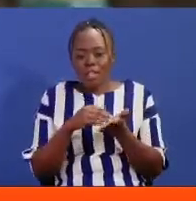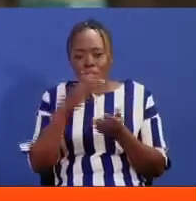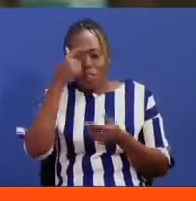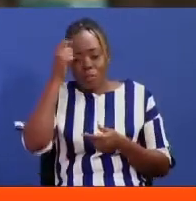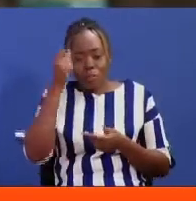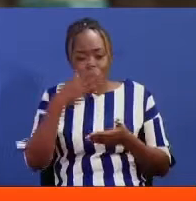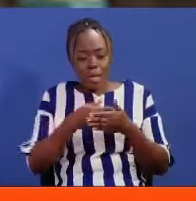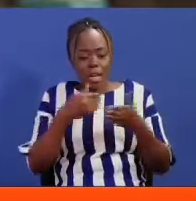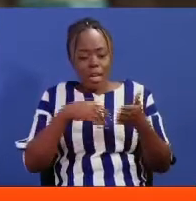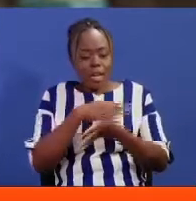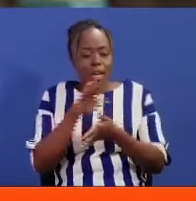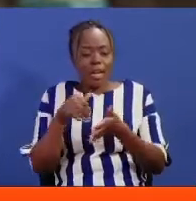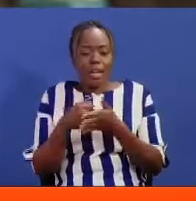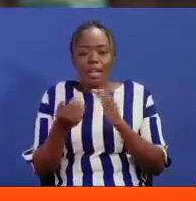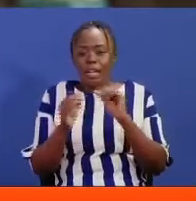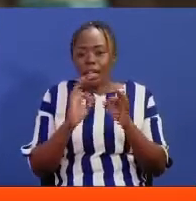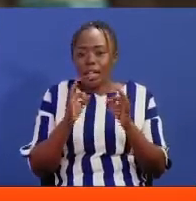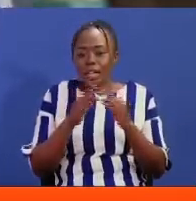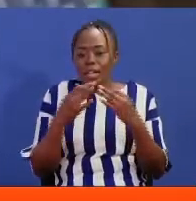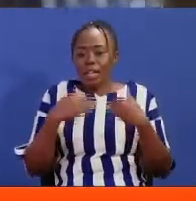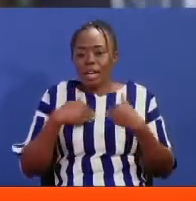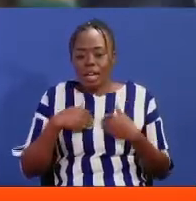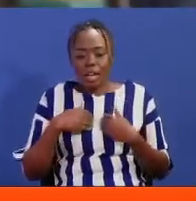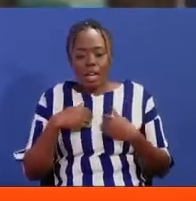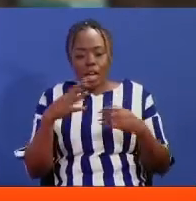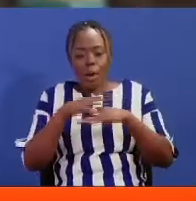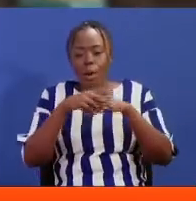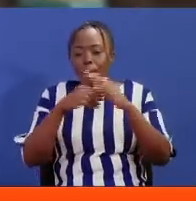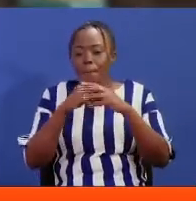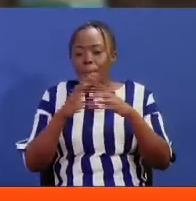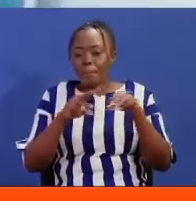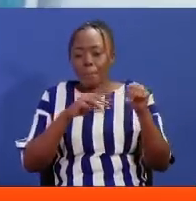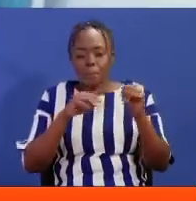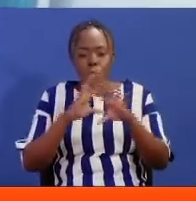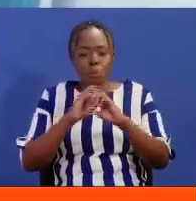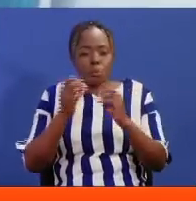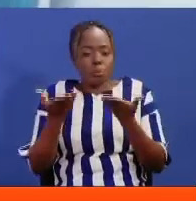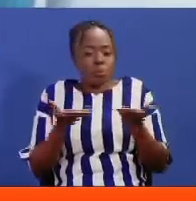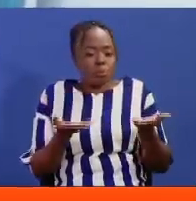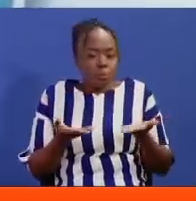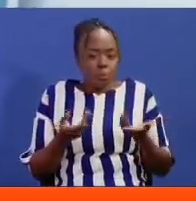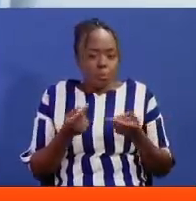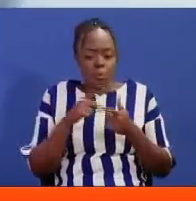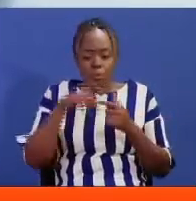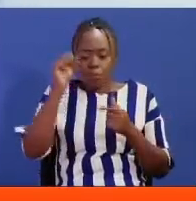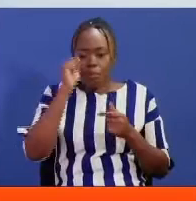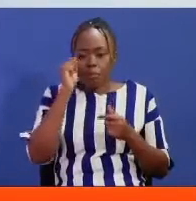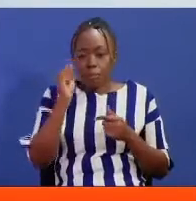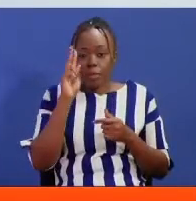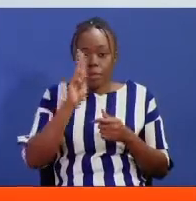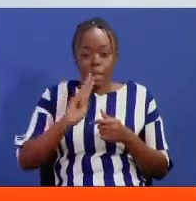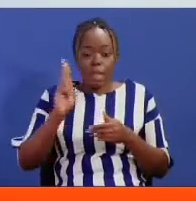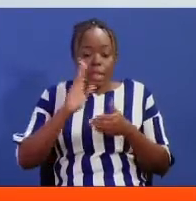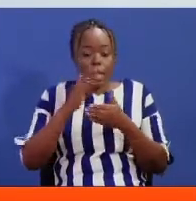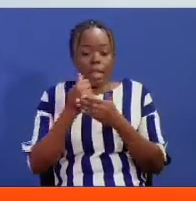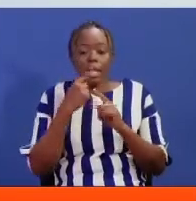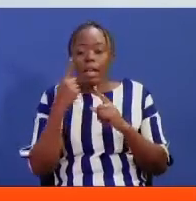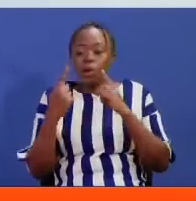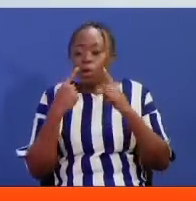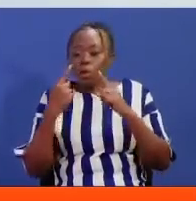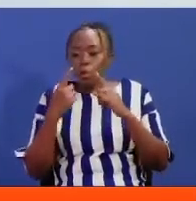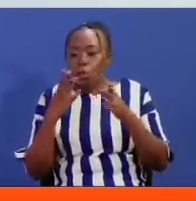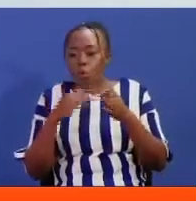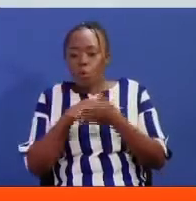hata after all, hata ukikaa na mtengenezaji mtatoa wapi? President Uhuru Kenyatta has announced plans to vaccinate